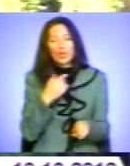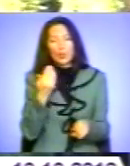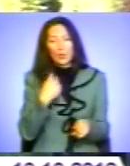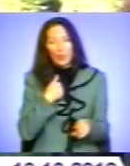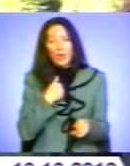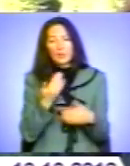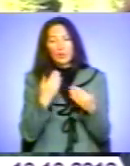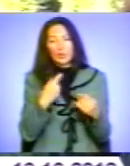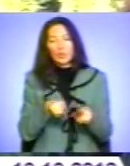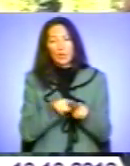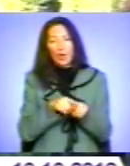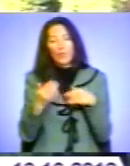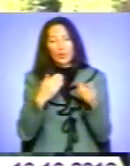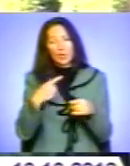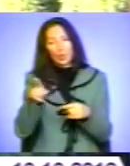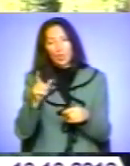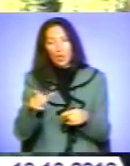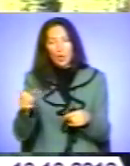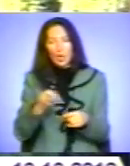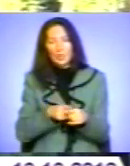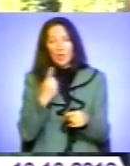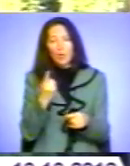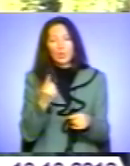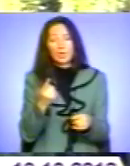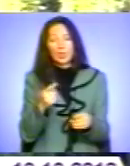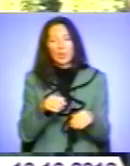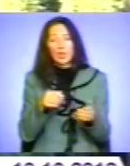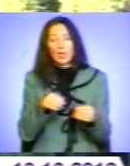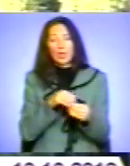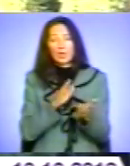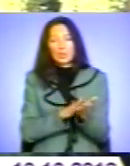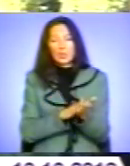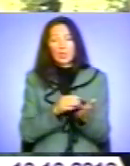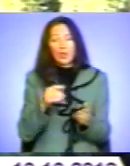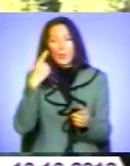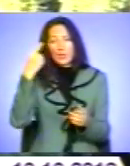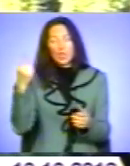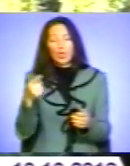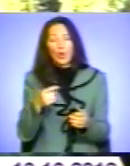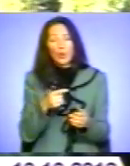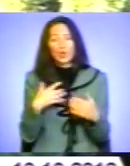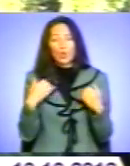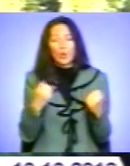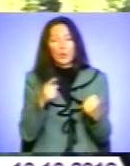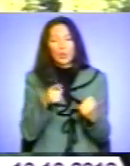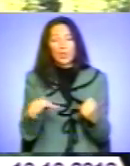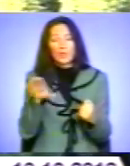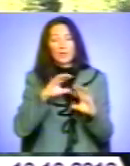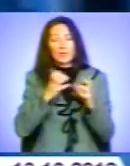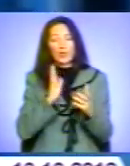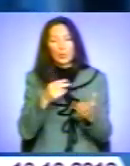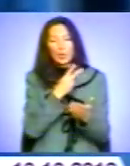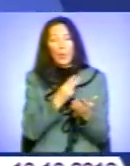так ставтеся до інших людей. Мабуть, це один з таких компонентів психічного здоров'я, тоді весь світ буде барвистим і комфортним для нас.